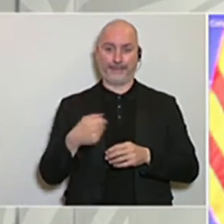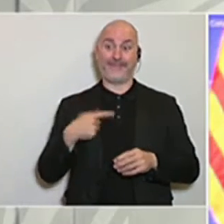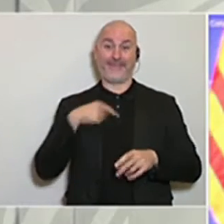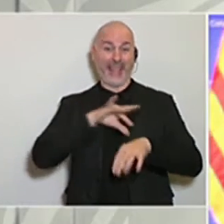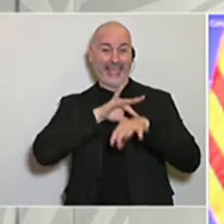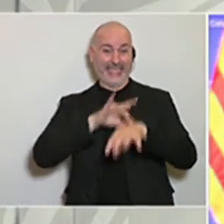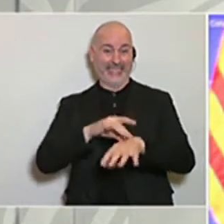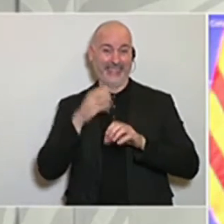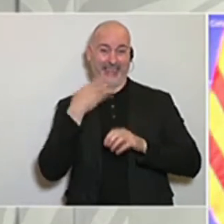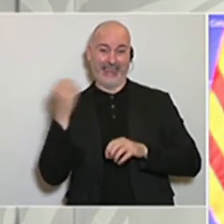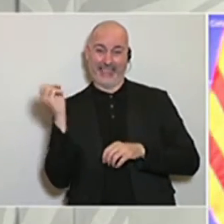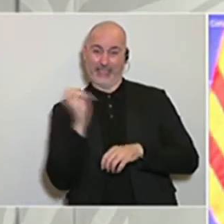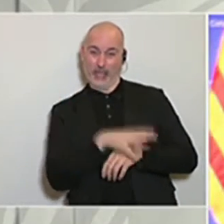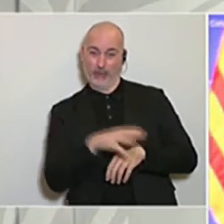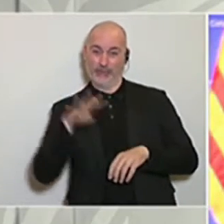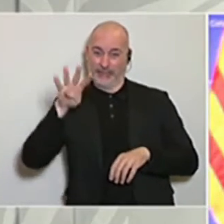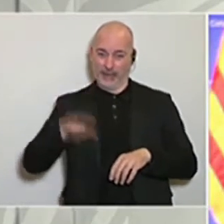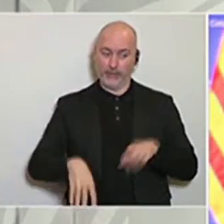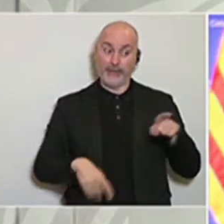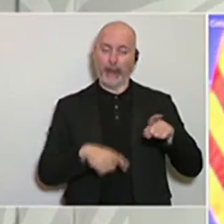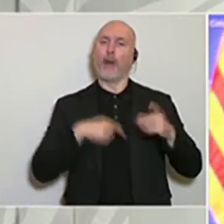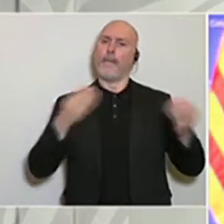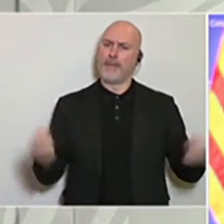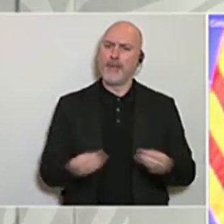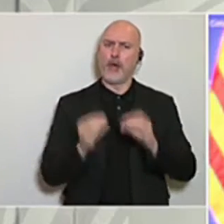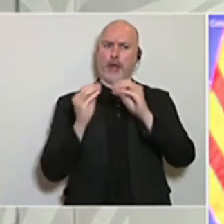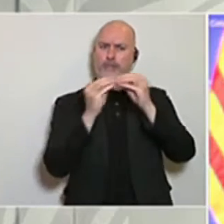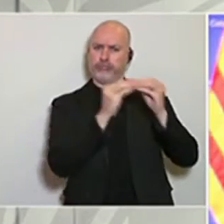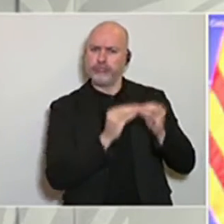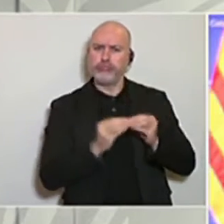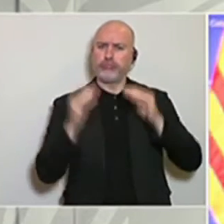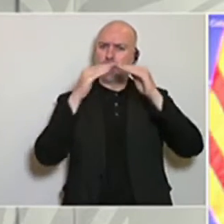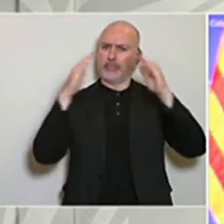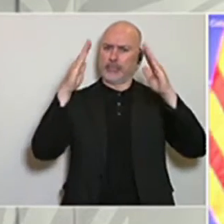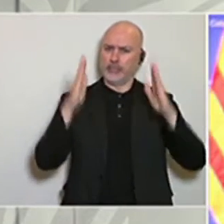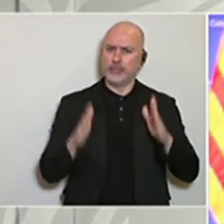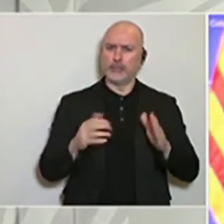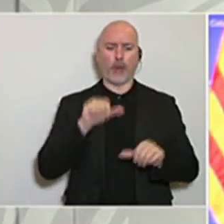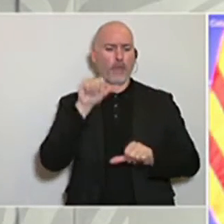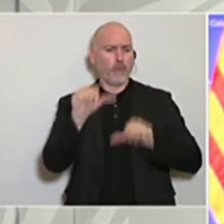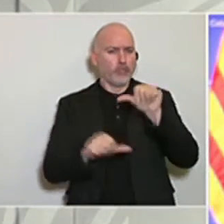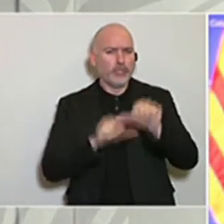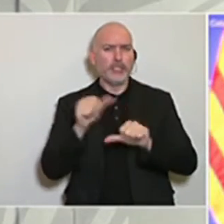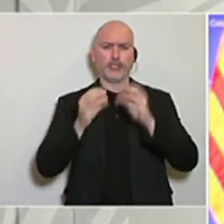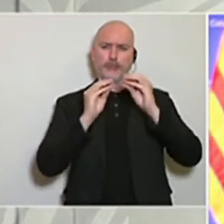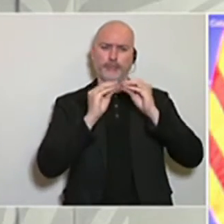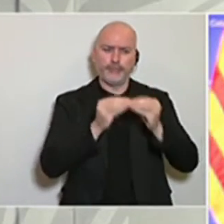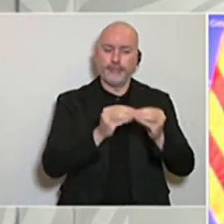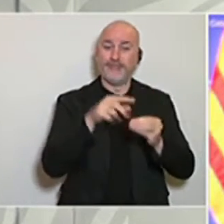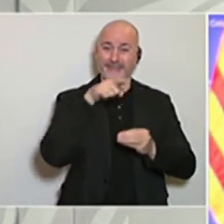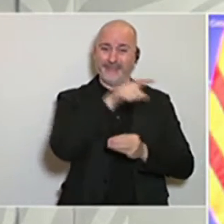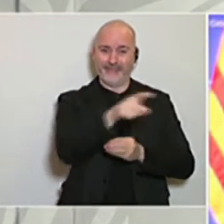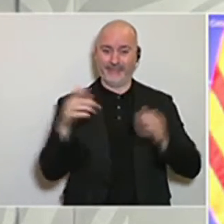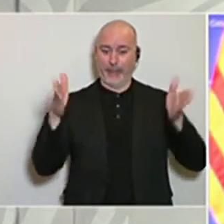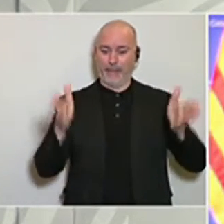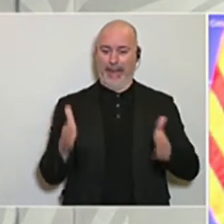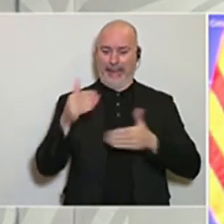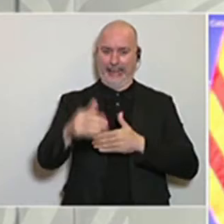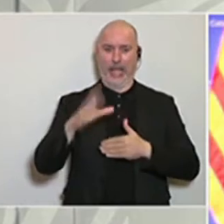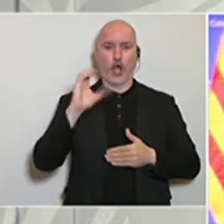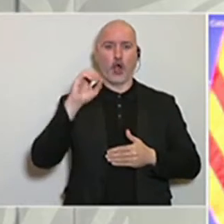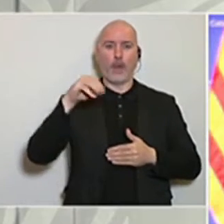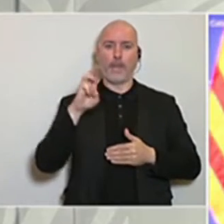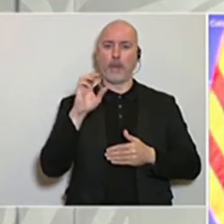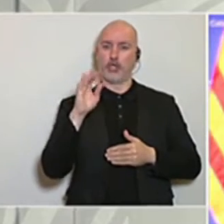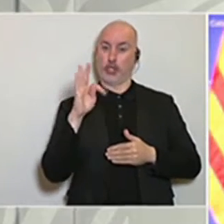Catalunya contribuirà a la millora de les instal·lacions i dels processos de tractament de residus d'aquesta planta de compostatge amb